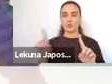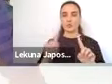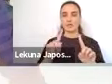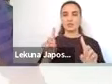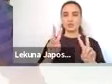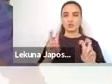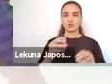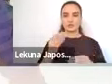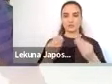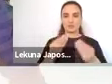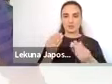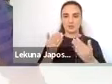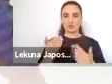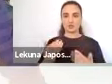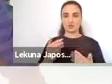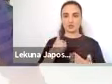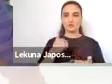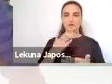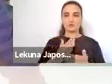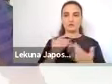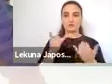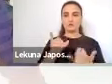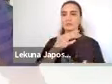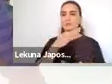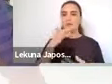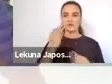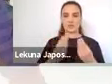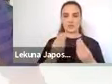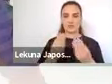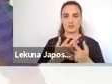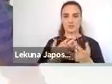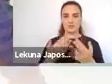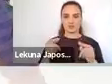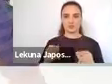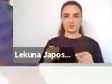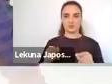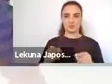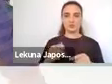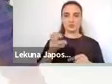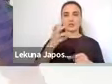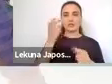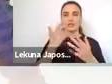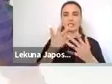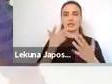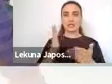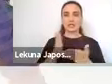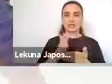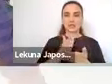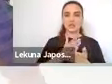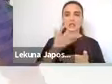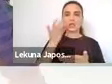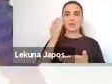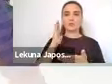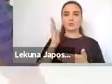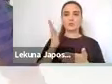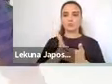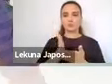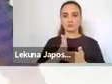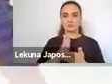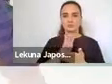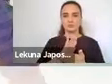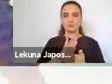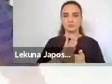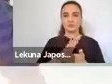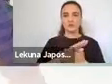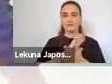ნიშნავს თამაშიც, ხო? ჩვენ გვაქვს დღეს უამრავი სათამაშო. ხილი დაჭრილი, ხილი დასაჭრელი, ანუ